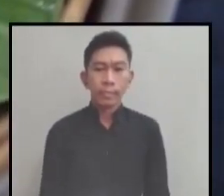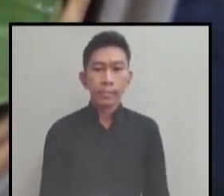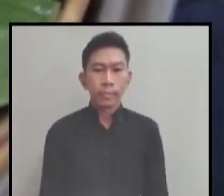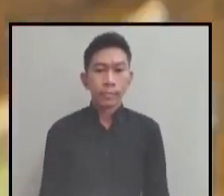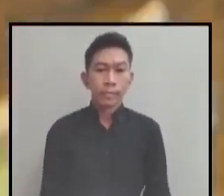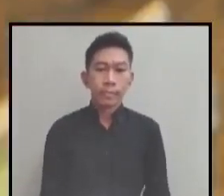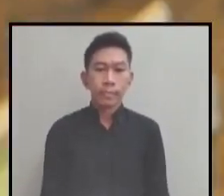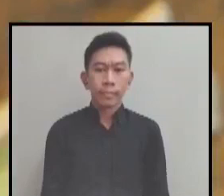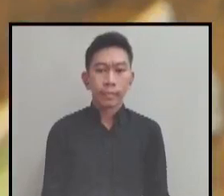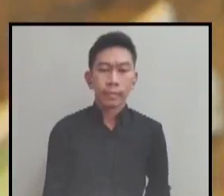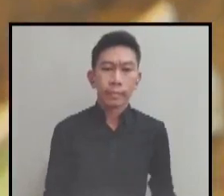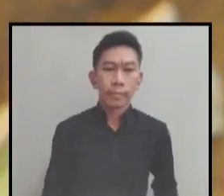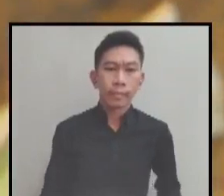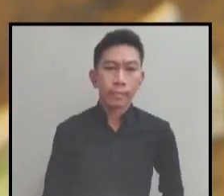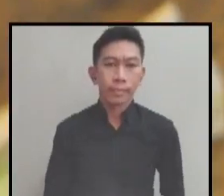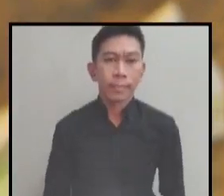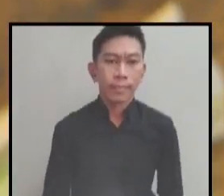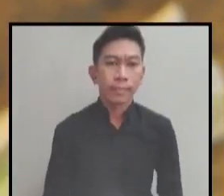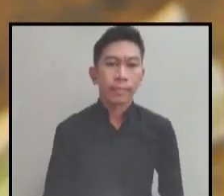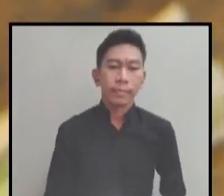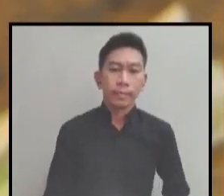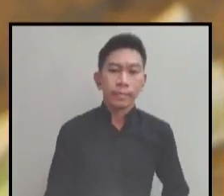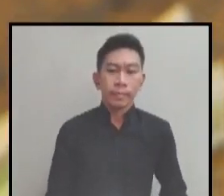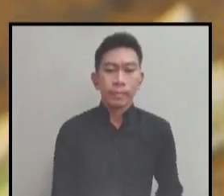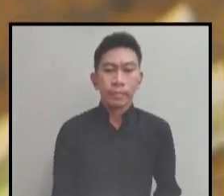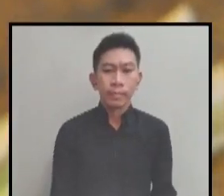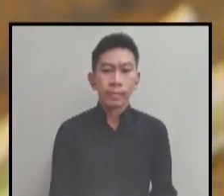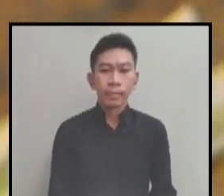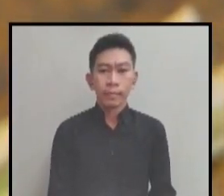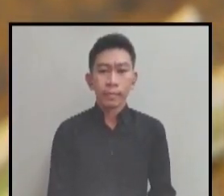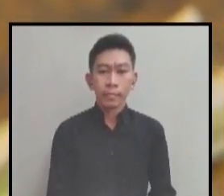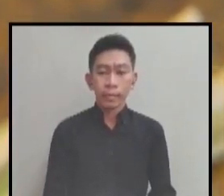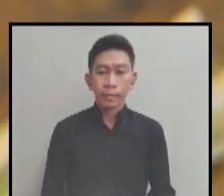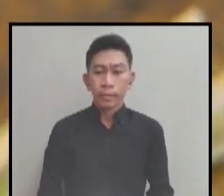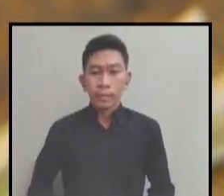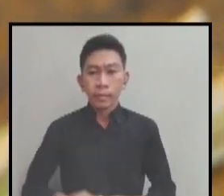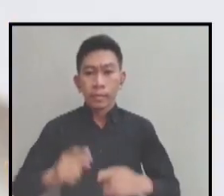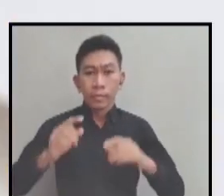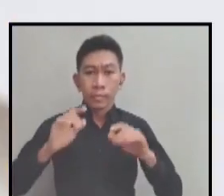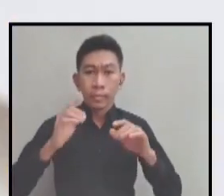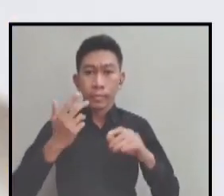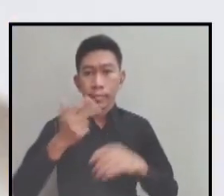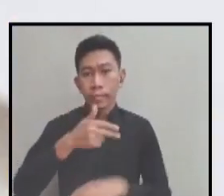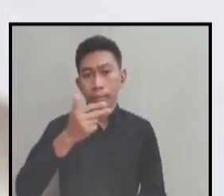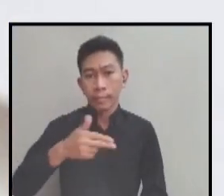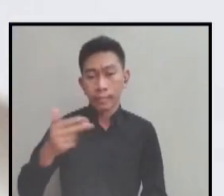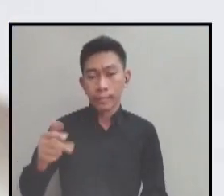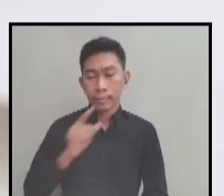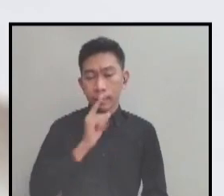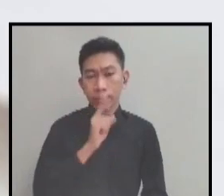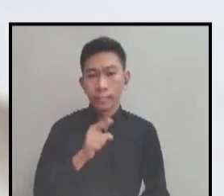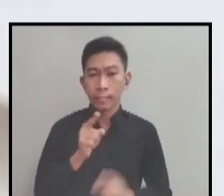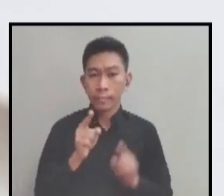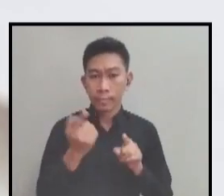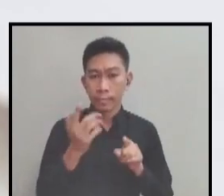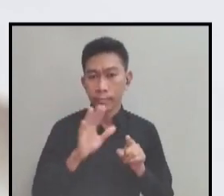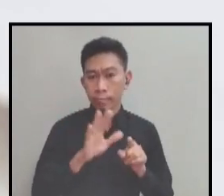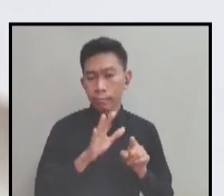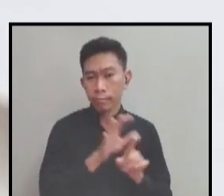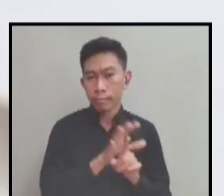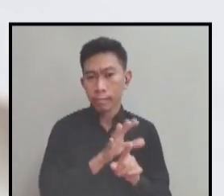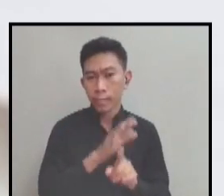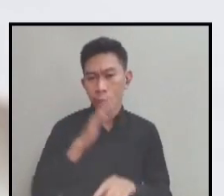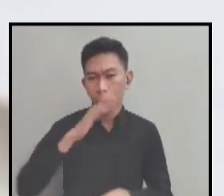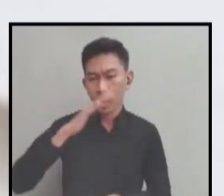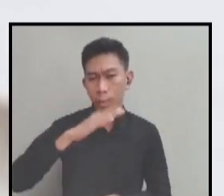sauce. Ang Indonesia naman ay kilala bilang Spice Island, kaya tampok sa kanilang exhibit ang iba't ibang sauce na perfect sa